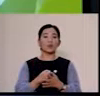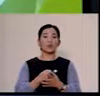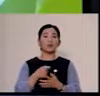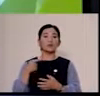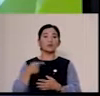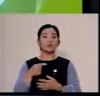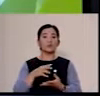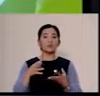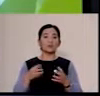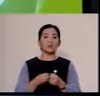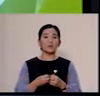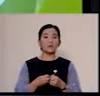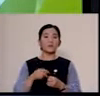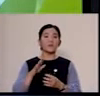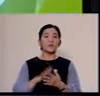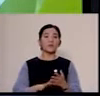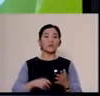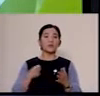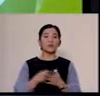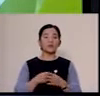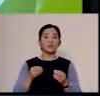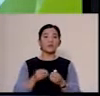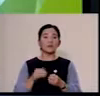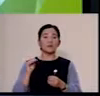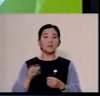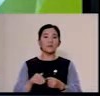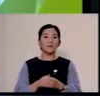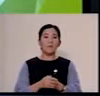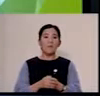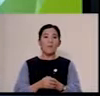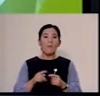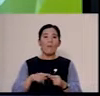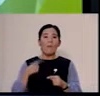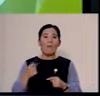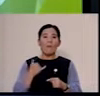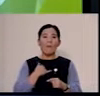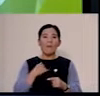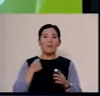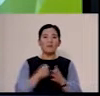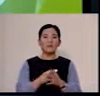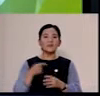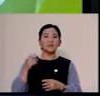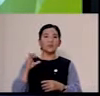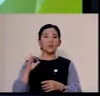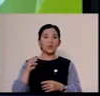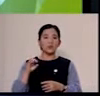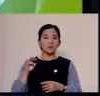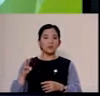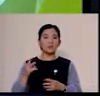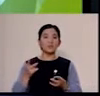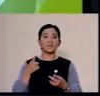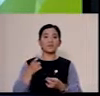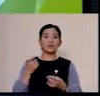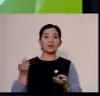тысяч. Дальше у нас получается до 10000. В следующем у нас получается до сотен. Сотни остаются,